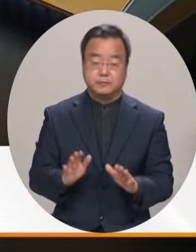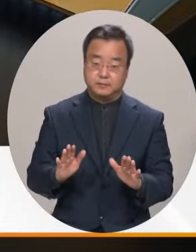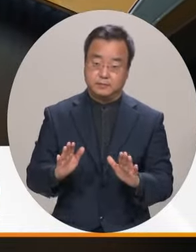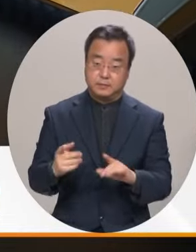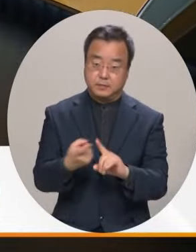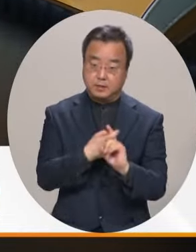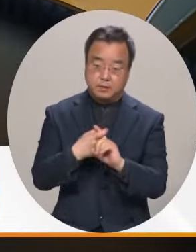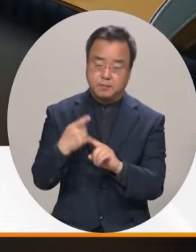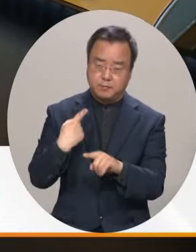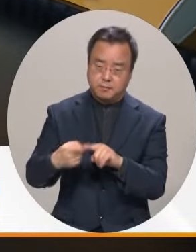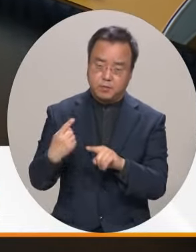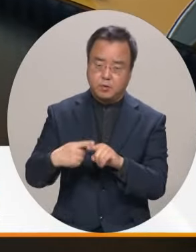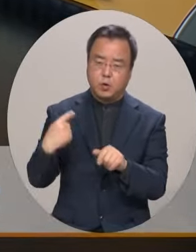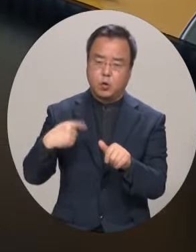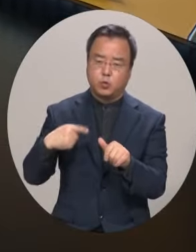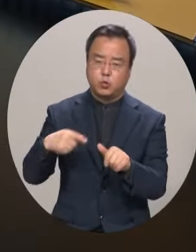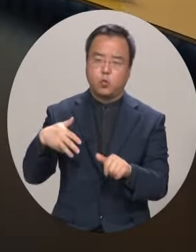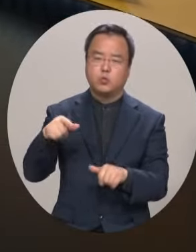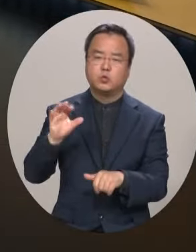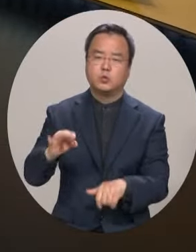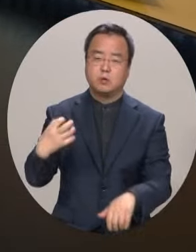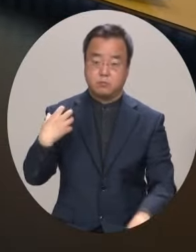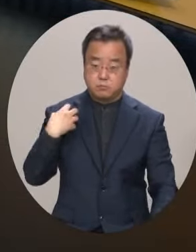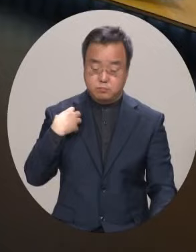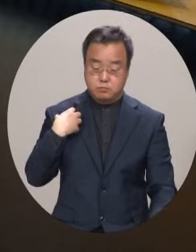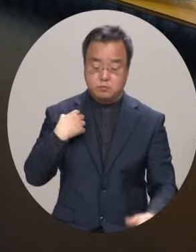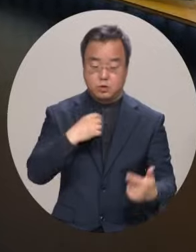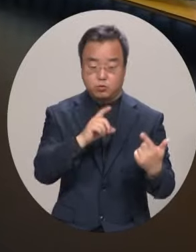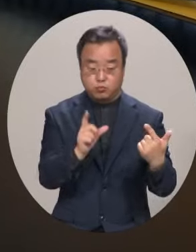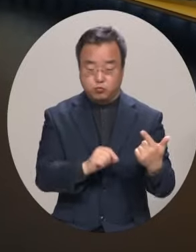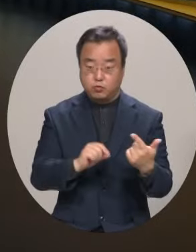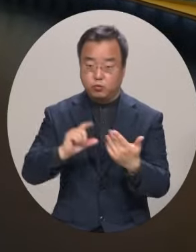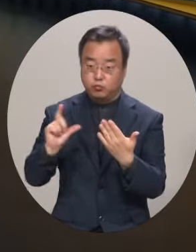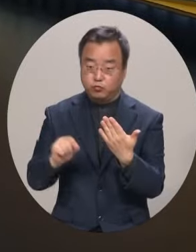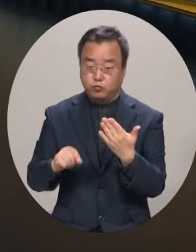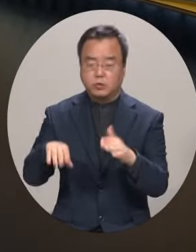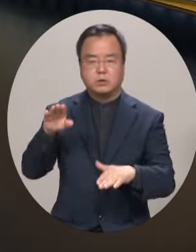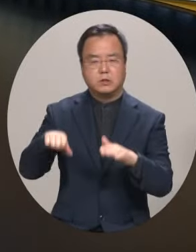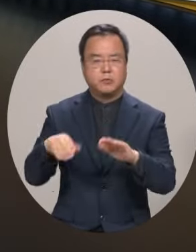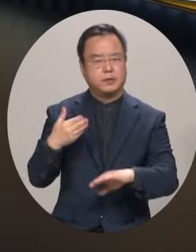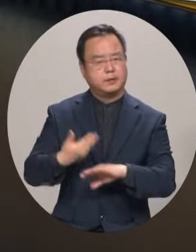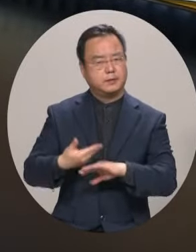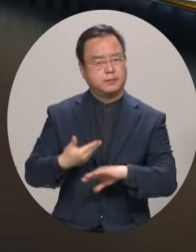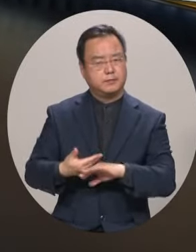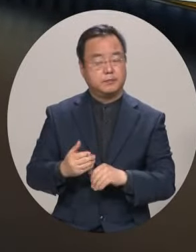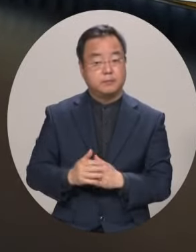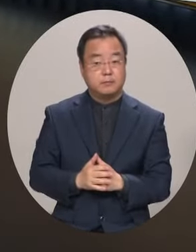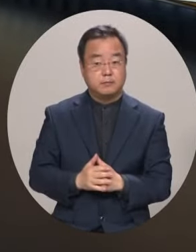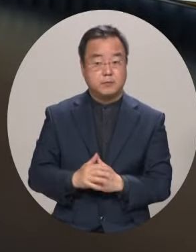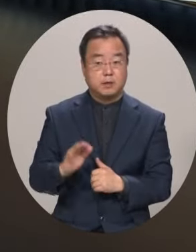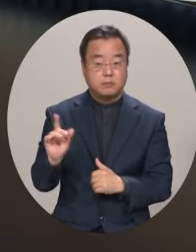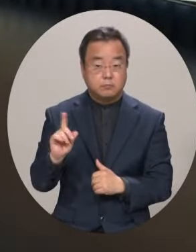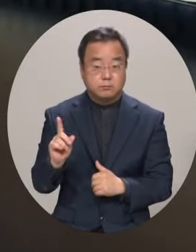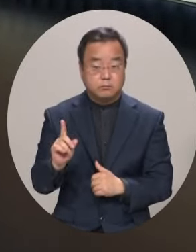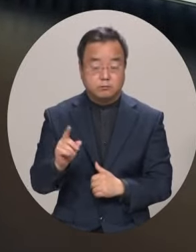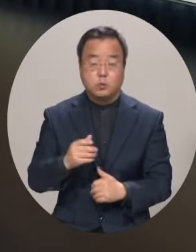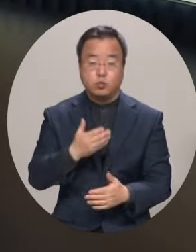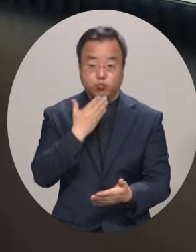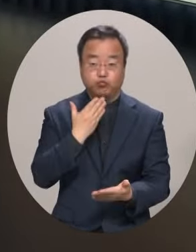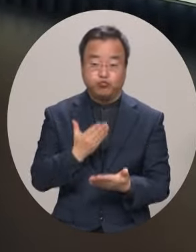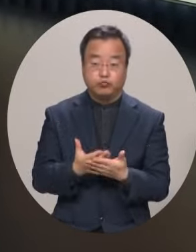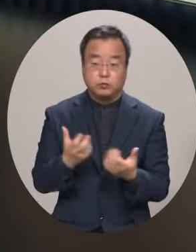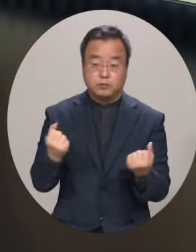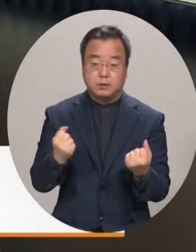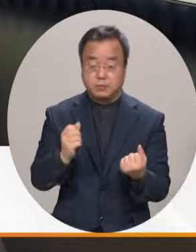교육청이 주관한다는 점에서 6월 9월 모의 평가와는 좀 차이가 있기는 합니다 하지만 나름에 또 중요성이 있는